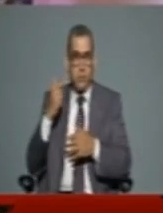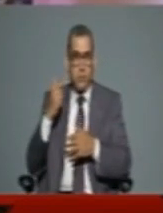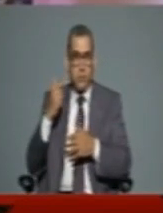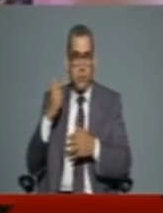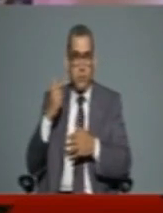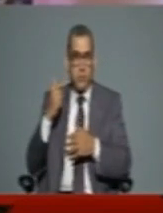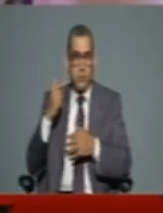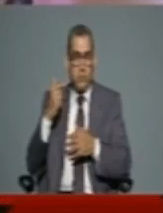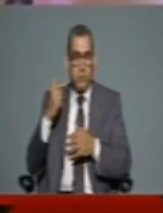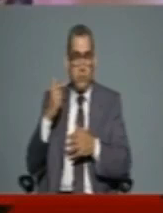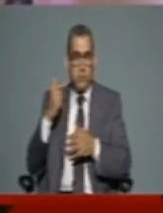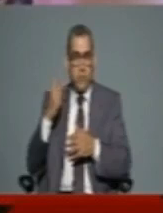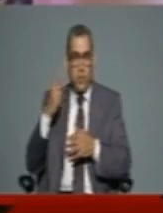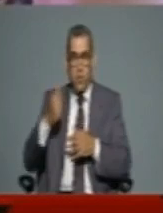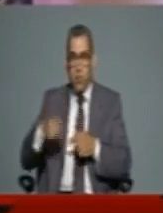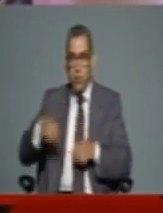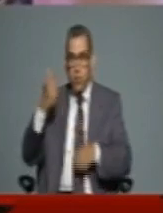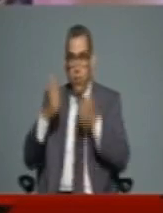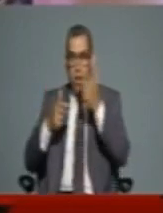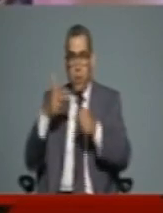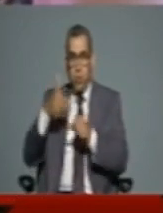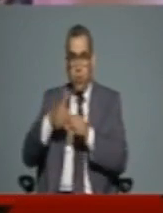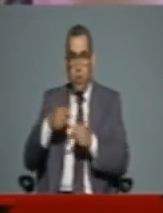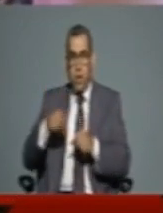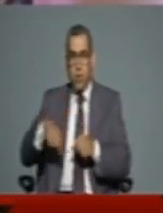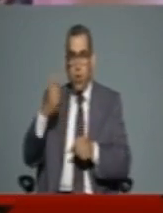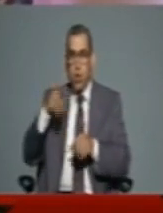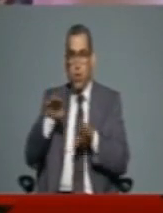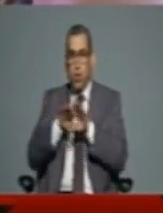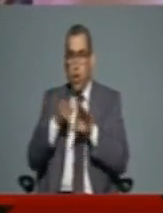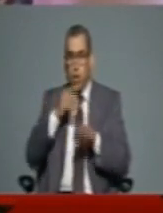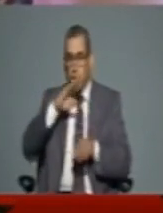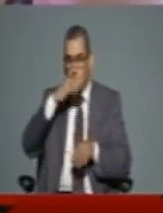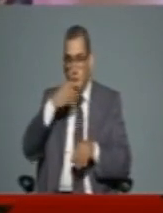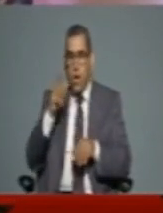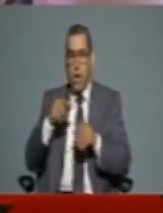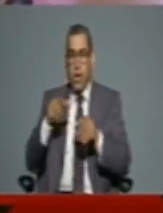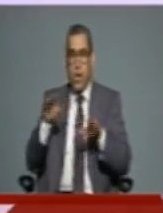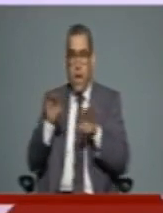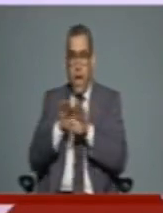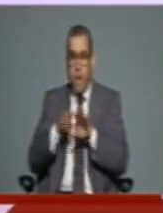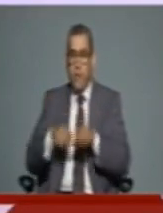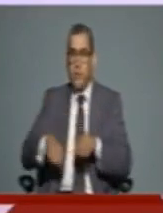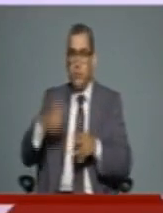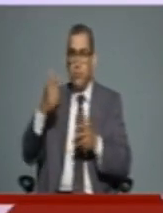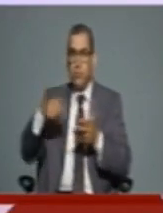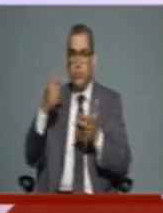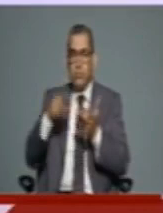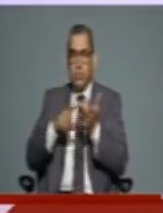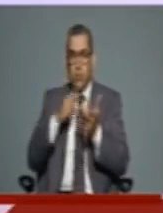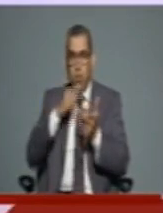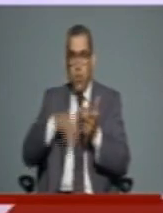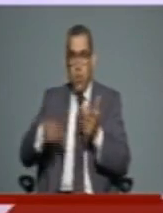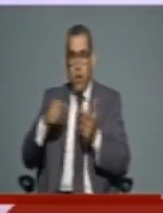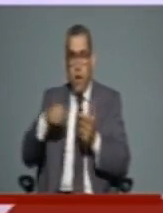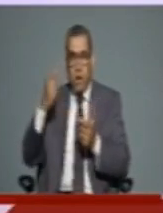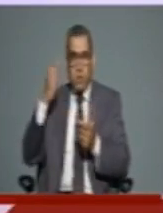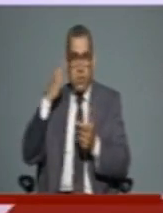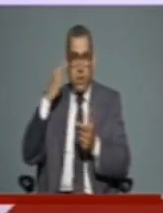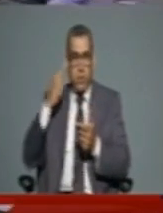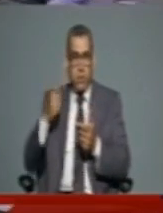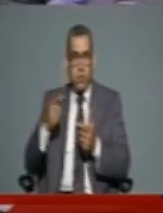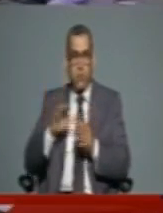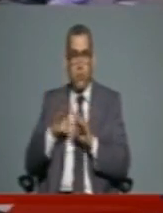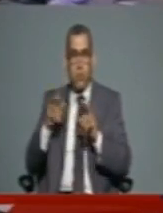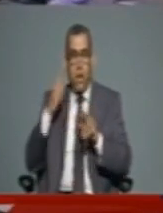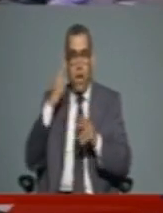ارتفاع اسعار الذره وارتفاع اسعار القمح وارتفاع اسعار كذا. وبالتالي استاذنت حضرتك ووافقتني ان احنا